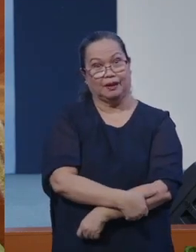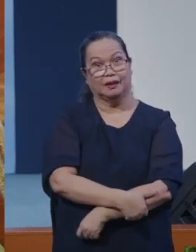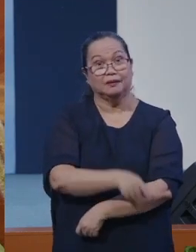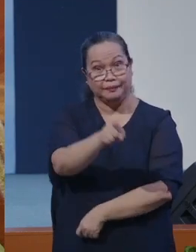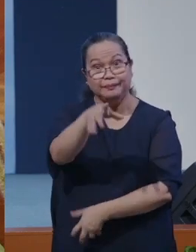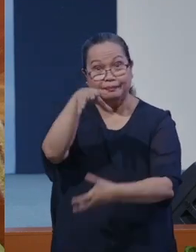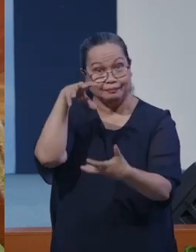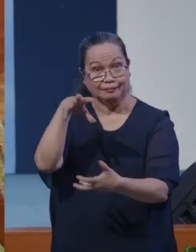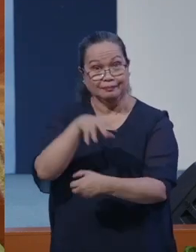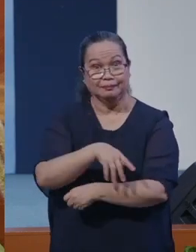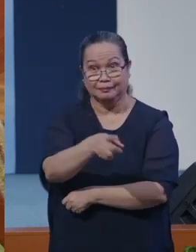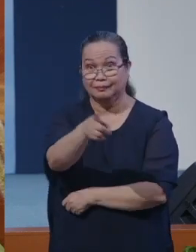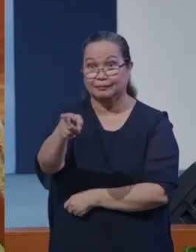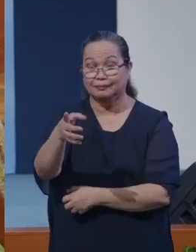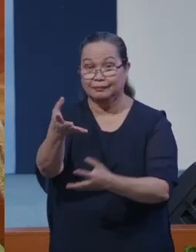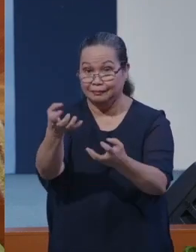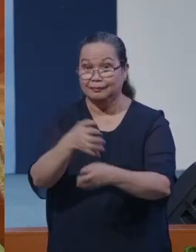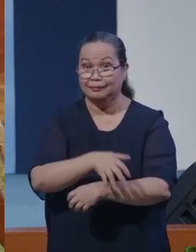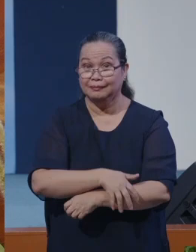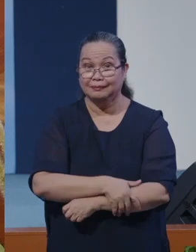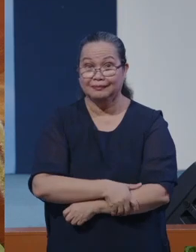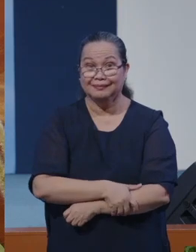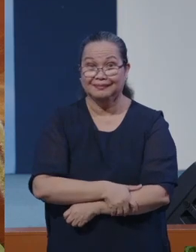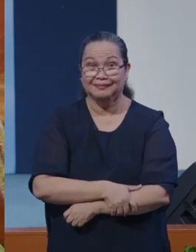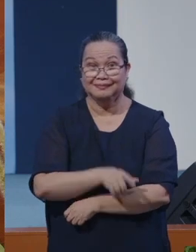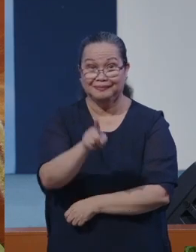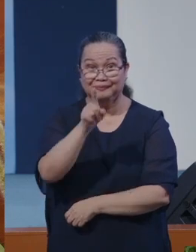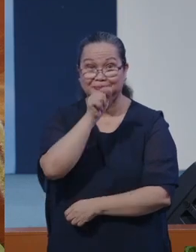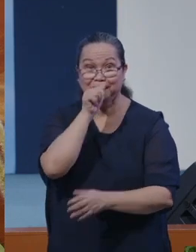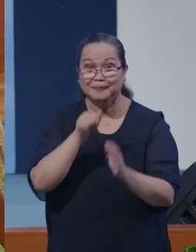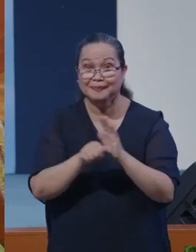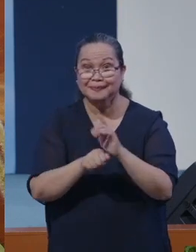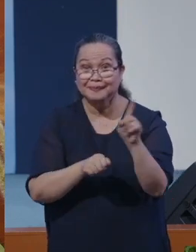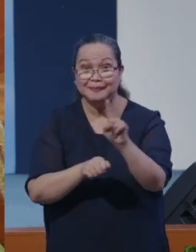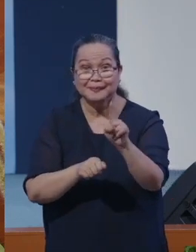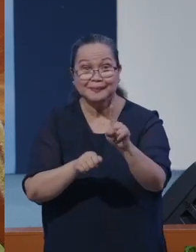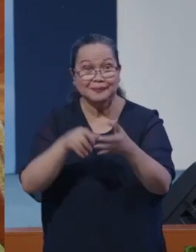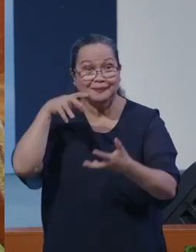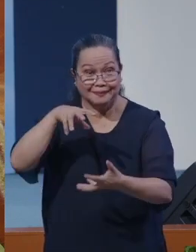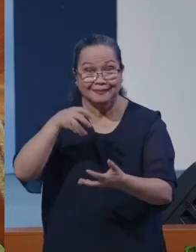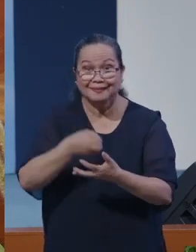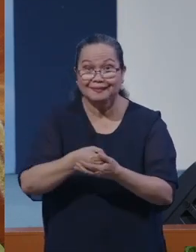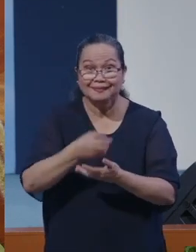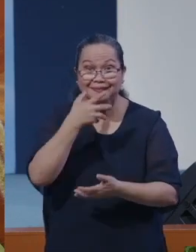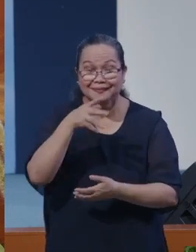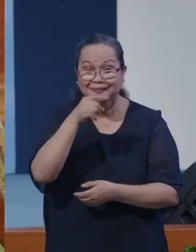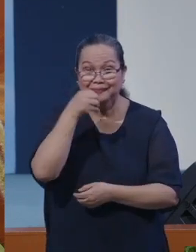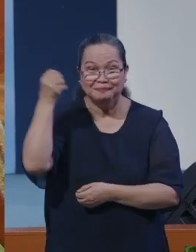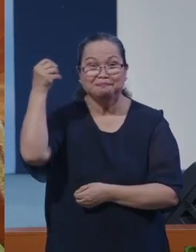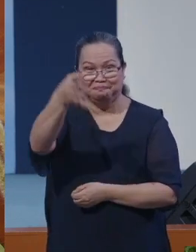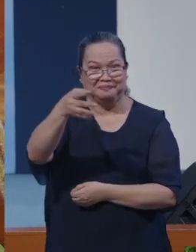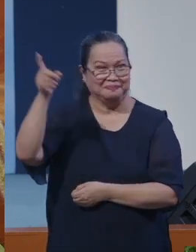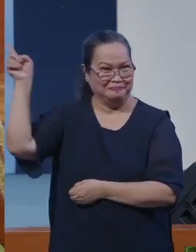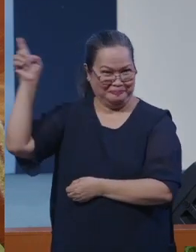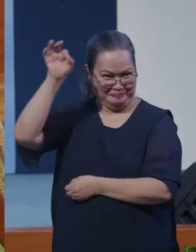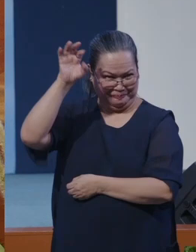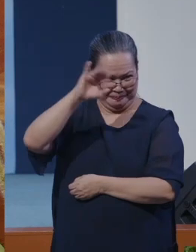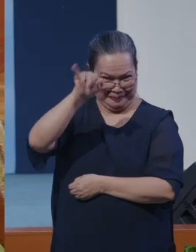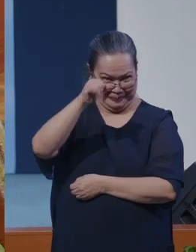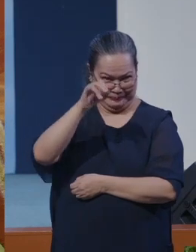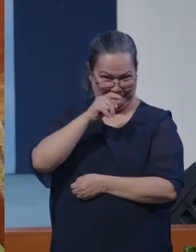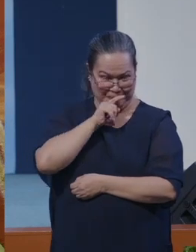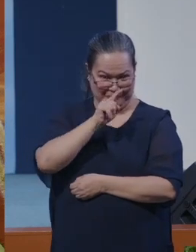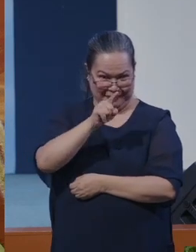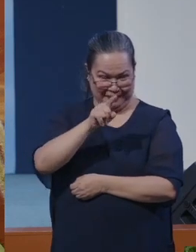yumaman? Gusto niyo malaman kung ano ang secret ng pagyaman? Bibigay ko po ang secret